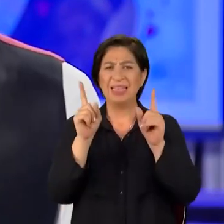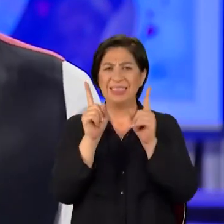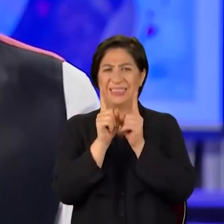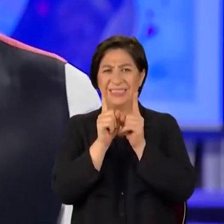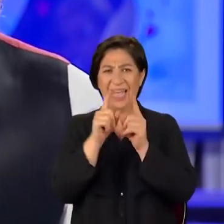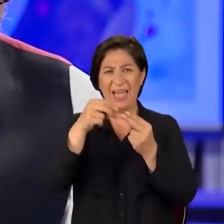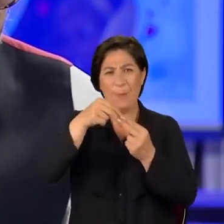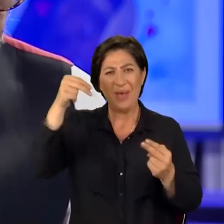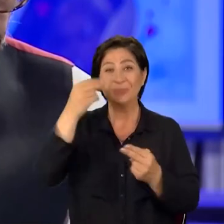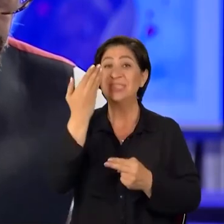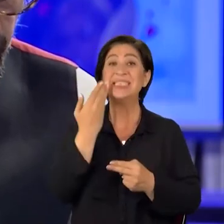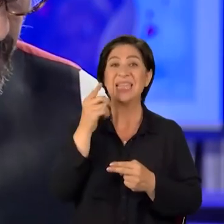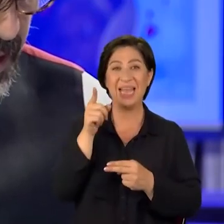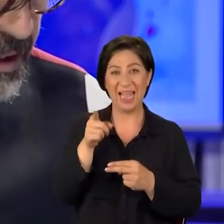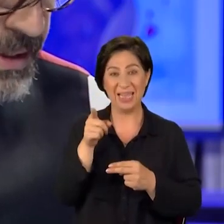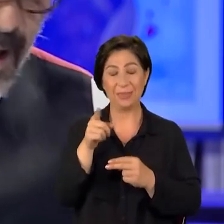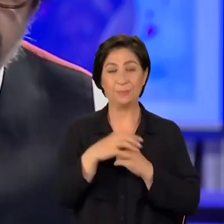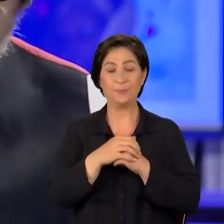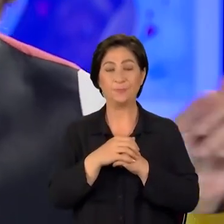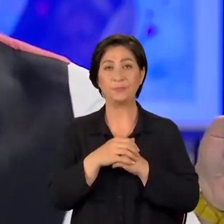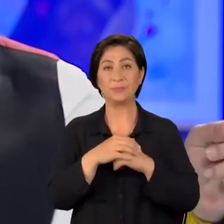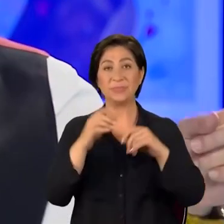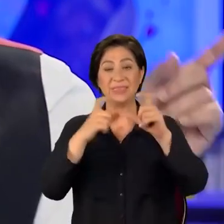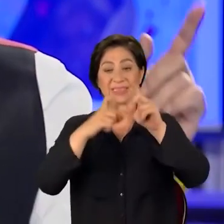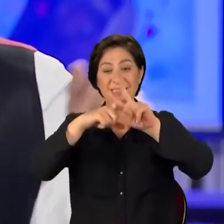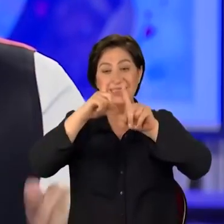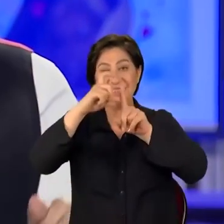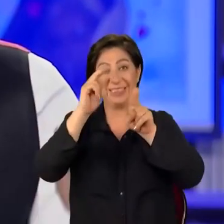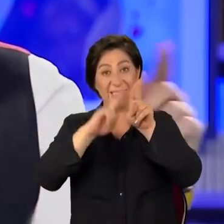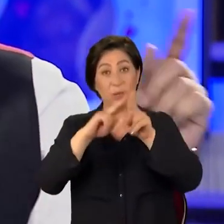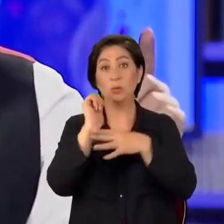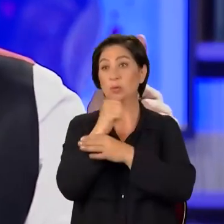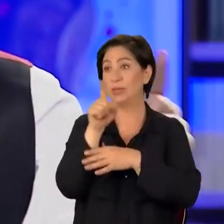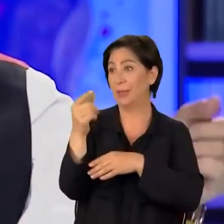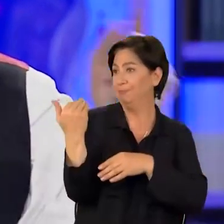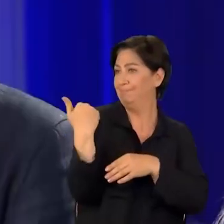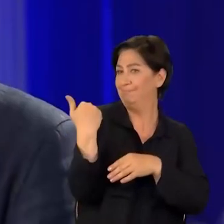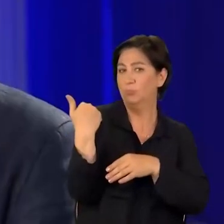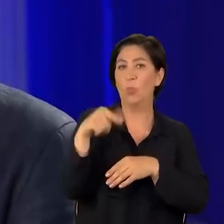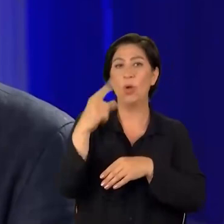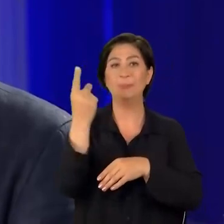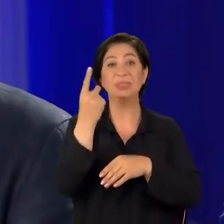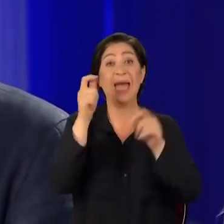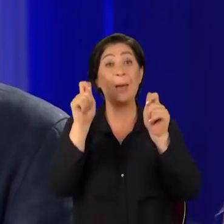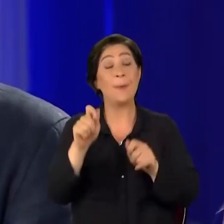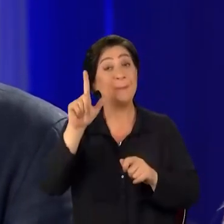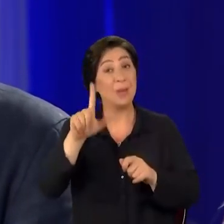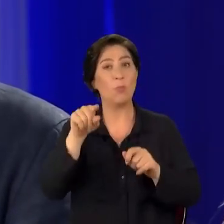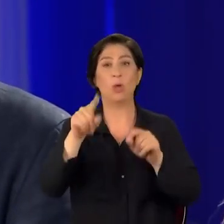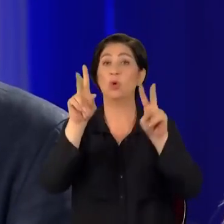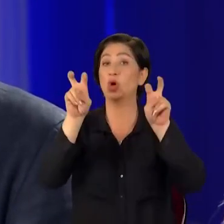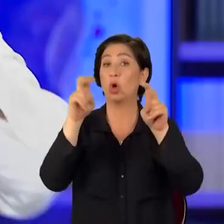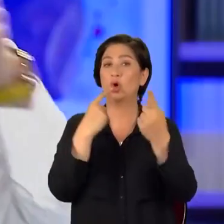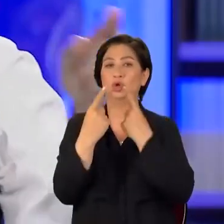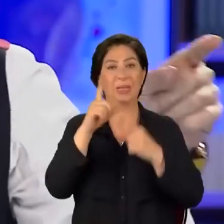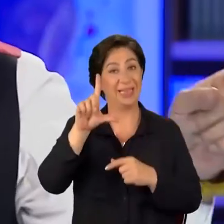bandımızı izlerken Sadık Usta'nın bana söylediği böyle bir şey yapılmalı, böyle bir şey konuşulmalı